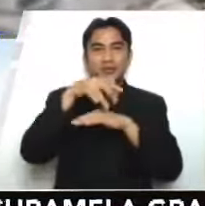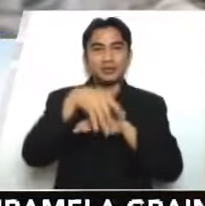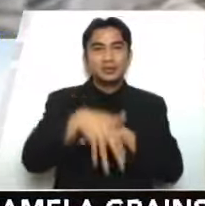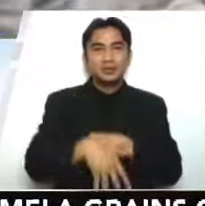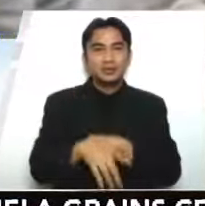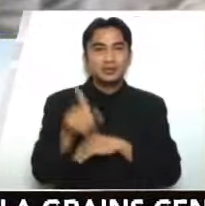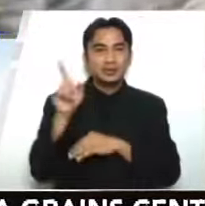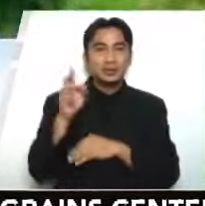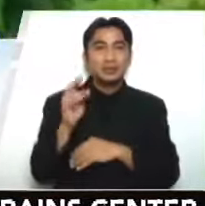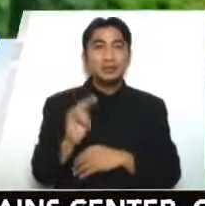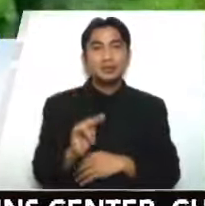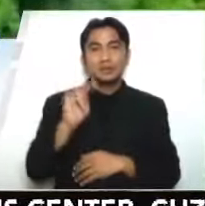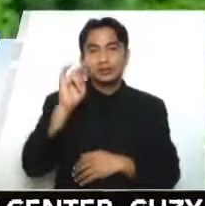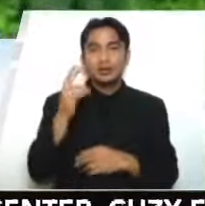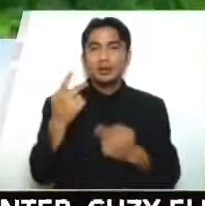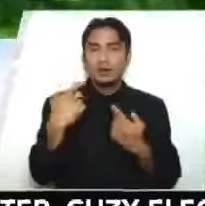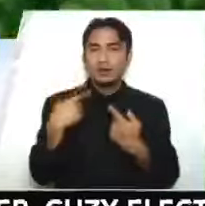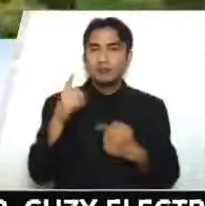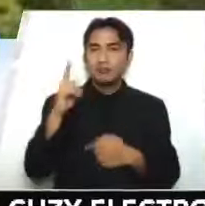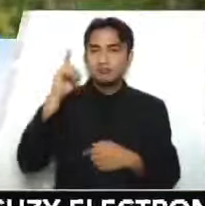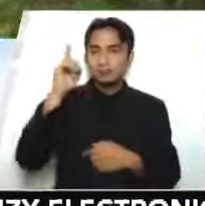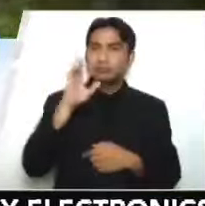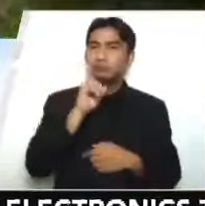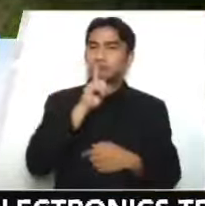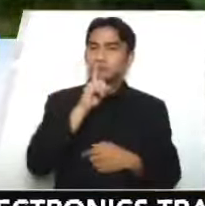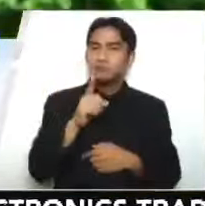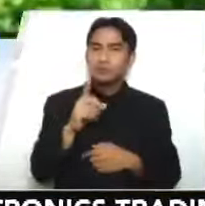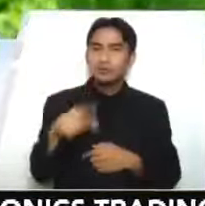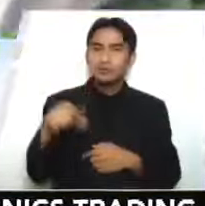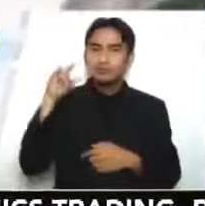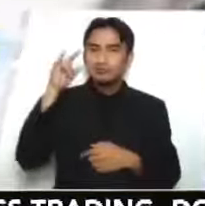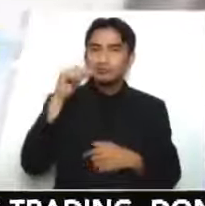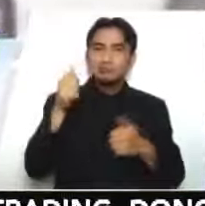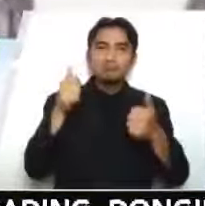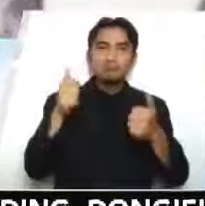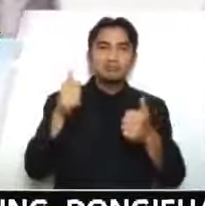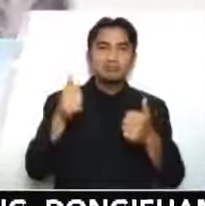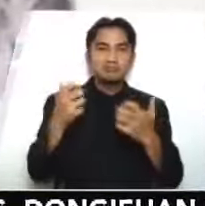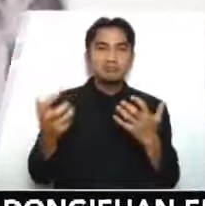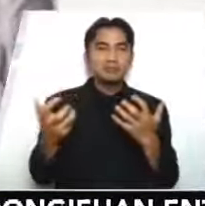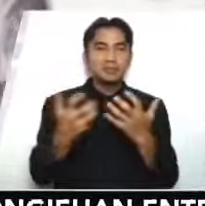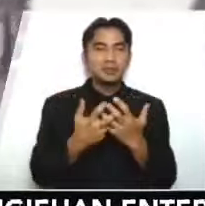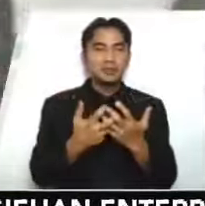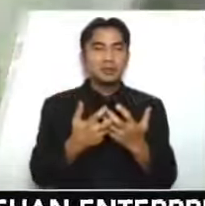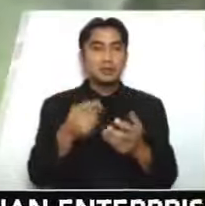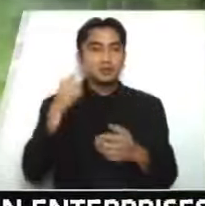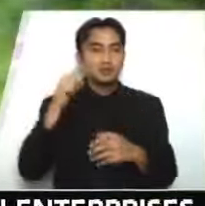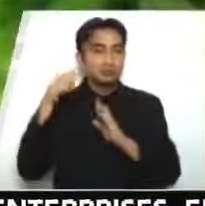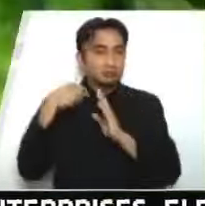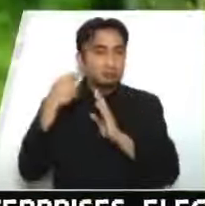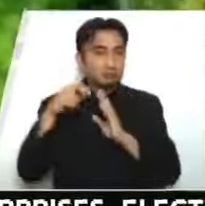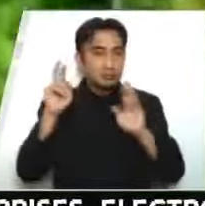Norte. IG-worthy ang view. Kaya for reals, be ready mag-video.